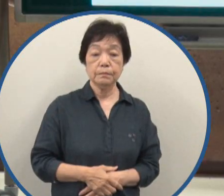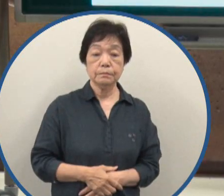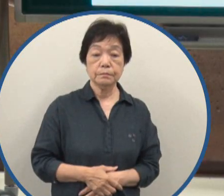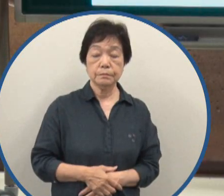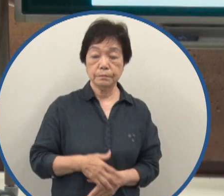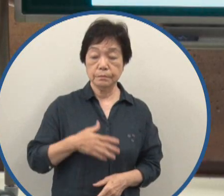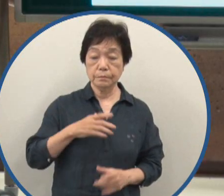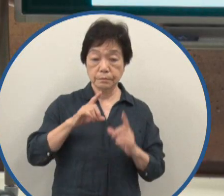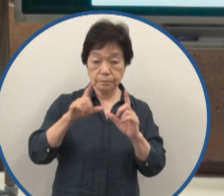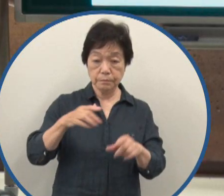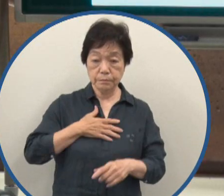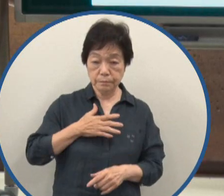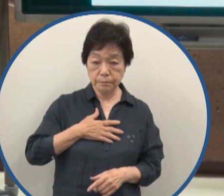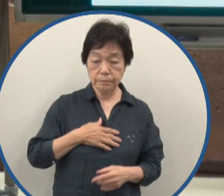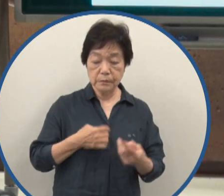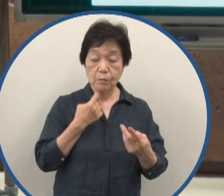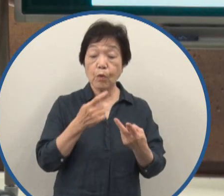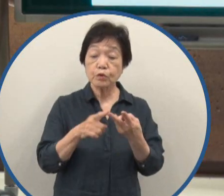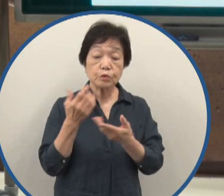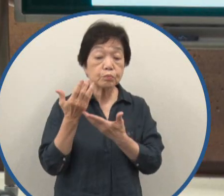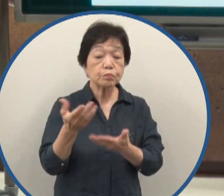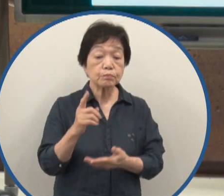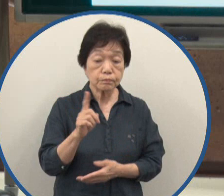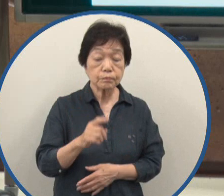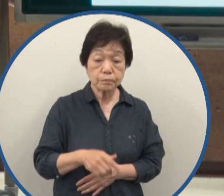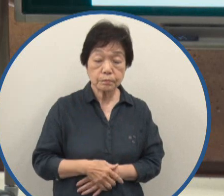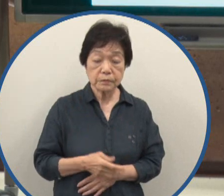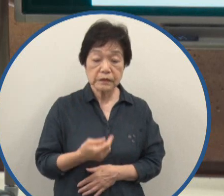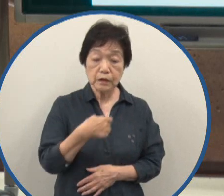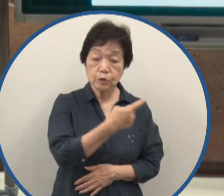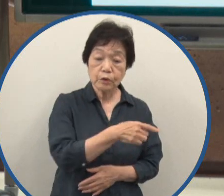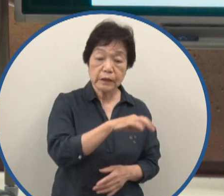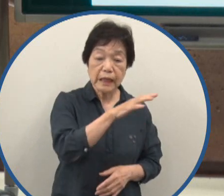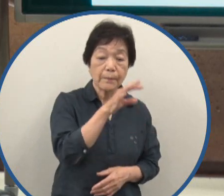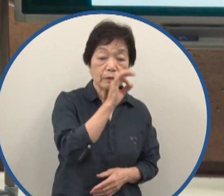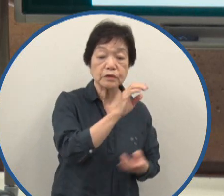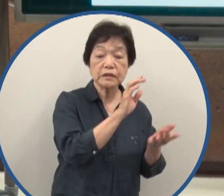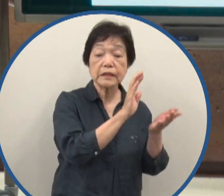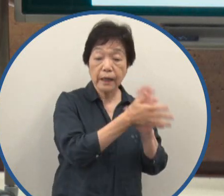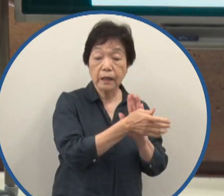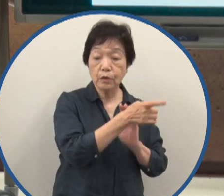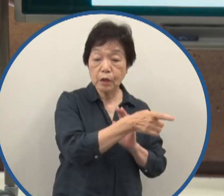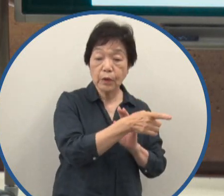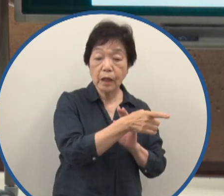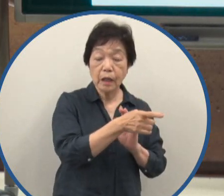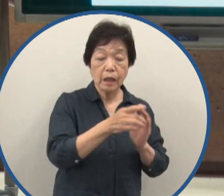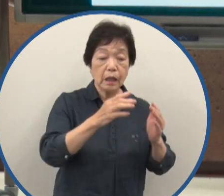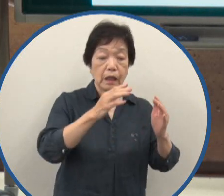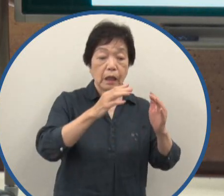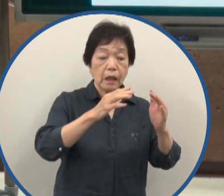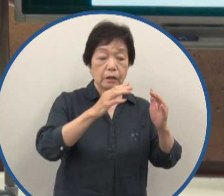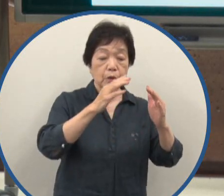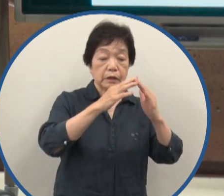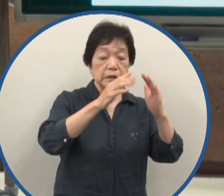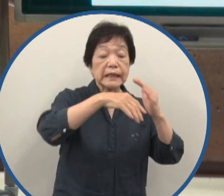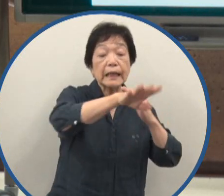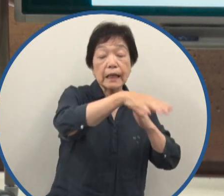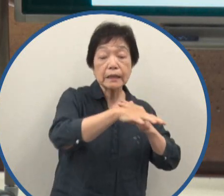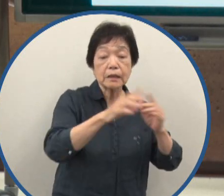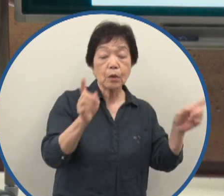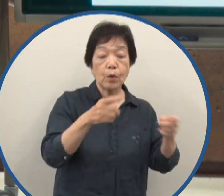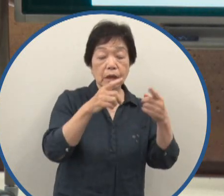わかりました。あとすみません、もう一点ですね、あの隣の山口県の方ではですね、あの野外の音楽フェス、まあ、これ県の方